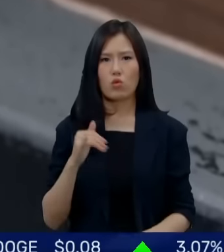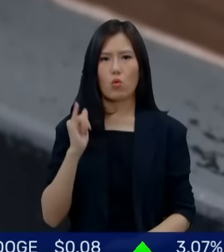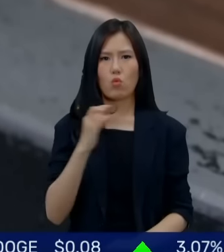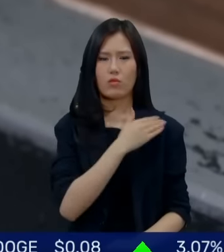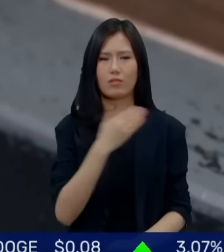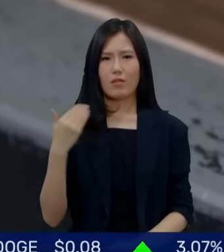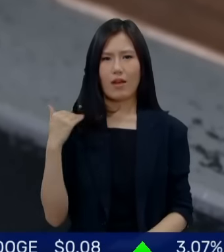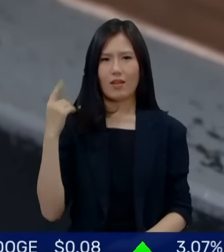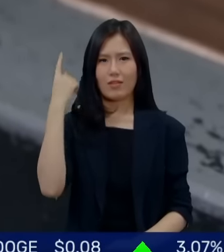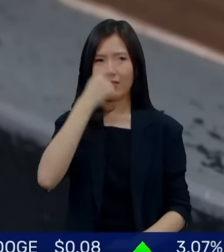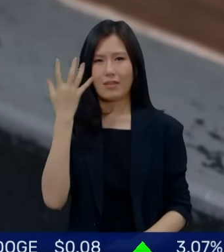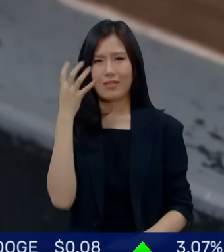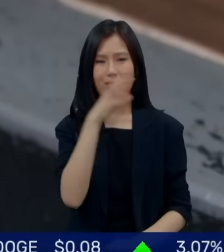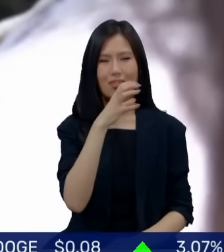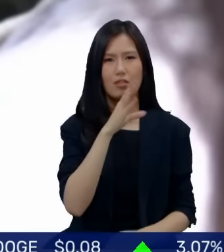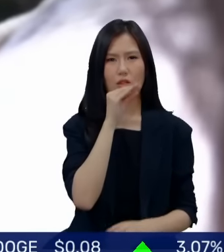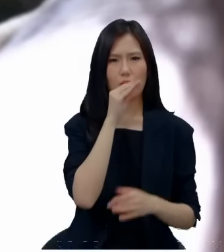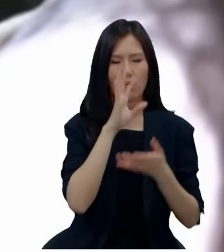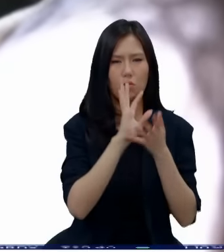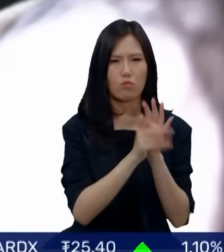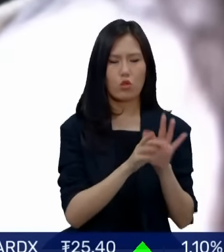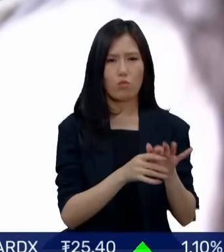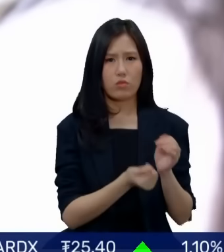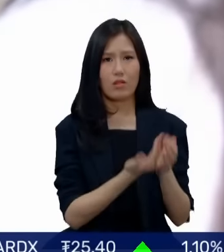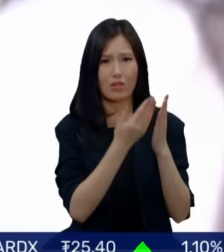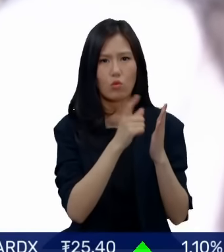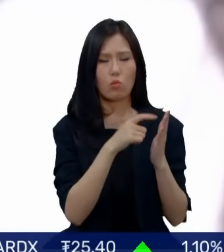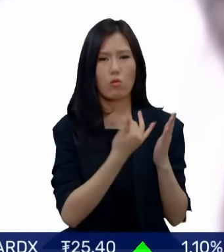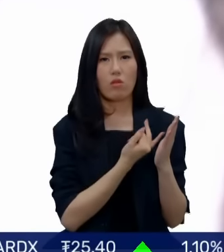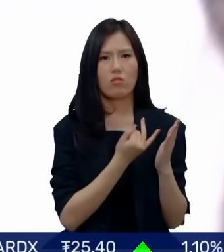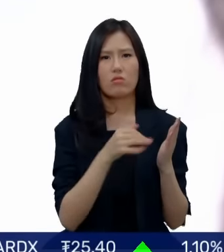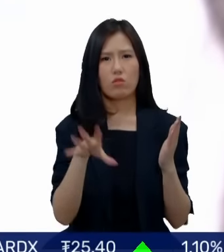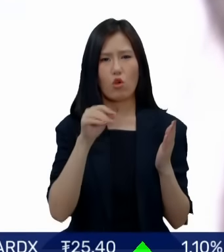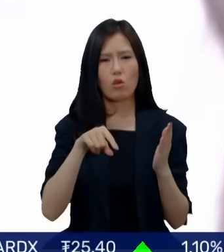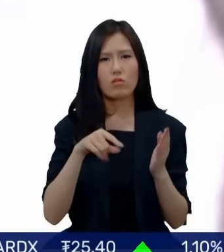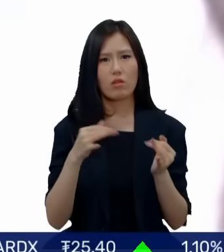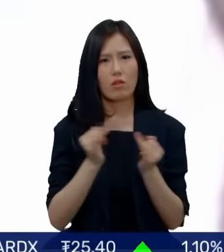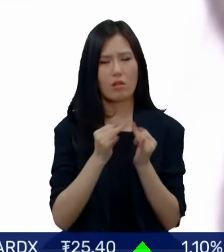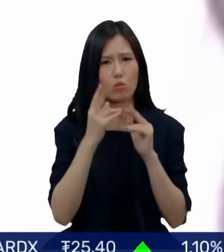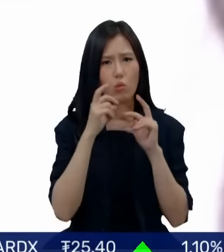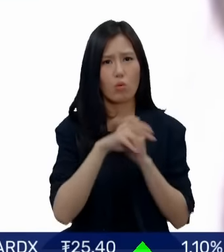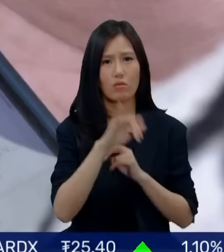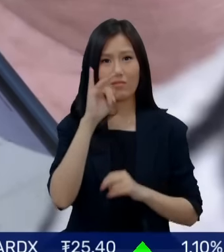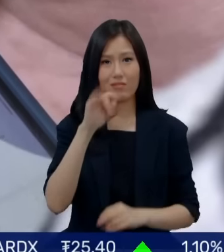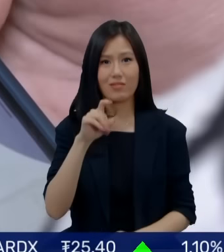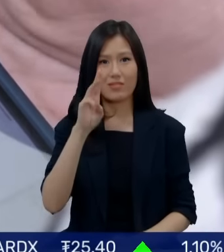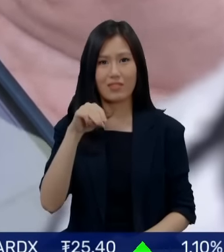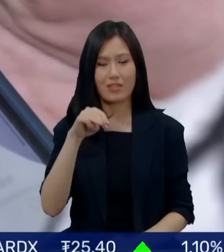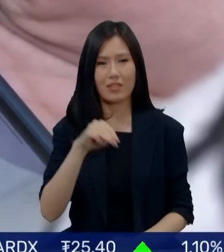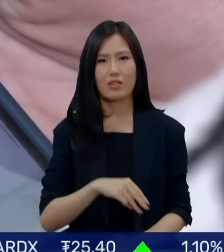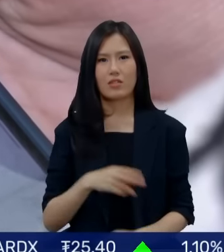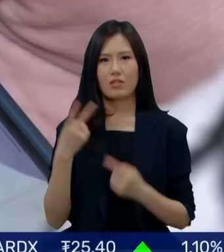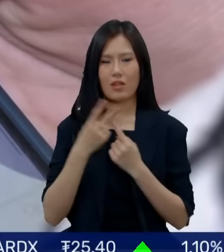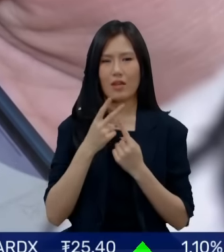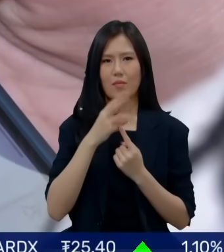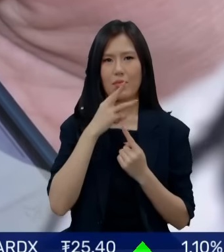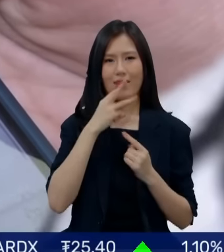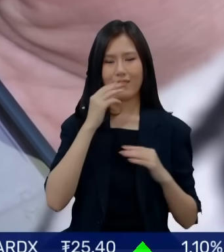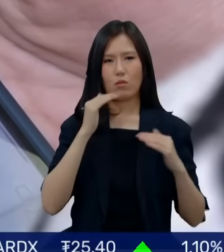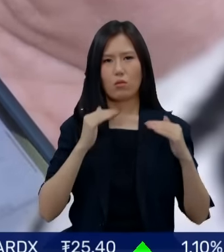технологиор өөрчилсөн явдал байсан гэлээ. Нийт иргэдийн дийлэн хувийн цахим орчноос мэдээлэл авдаг болсон энэ үед хэвлэл мэдээллийн салбарын нэр хүнд улам унсаар